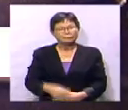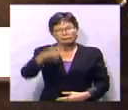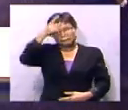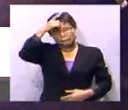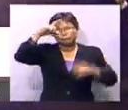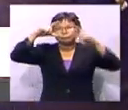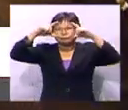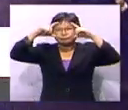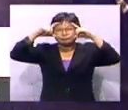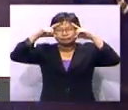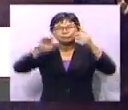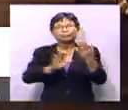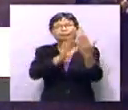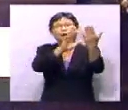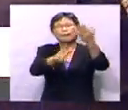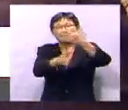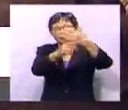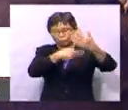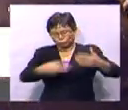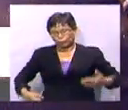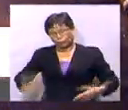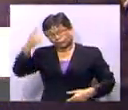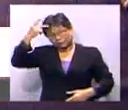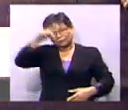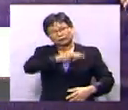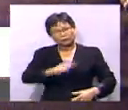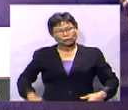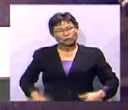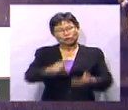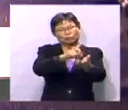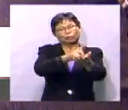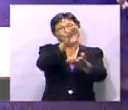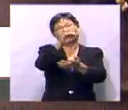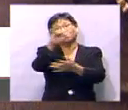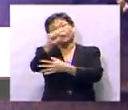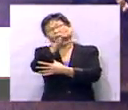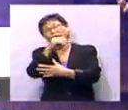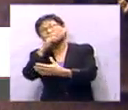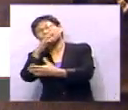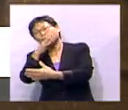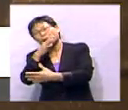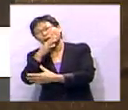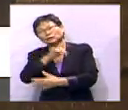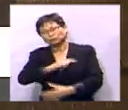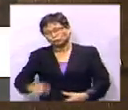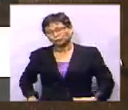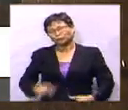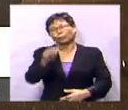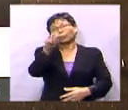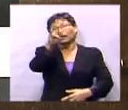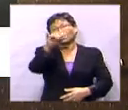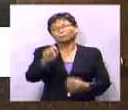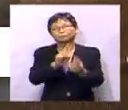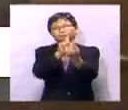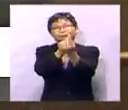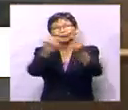Datuk Seri Dr. Wan Azizah menghadap pemangku Raja Kelantan Tengku Dr. Mohd Faiz Petra dan bondanya Tengku Anis Tengku Abdul Hamid.